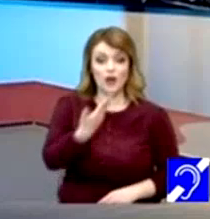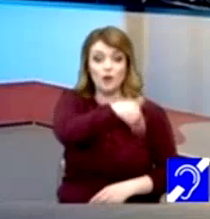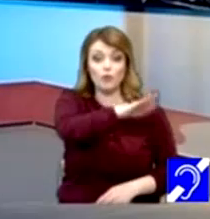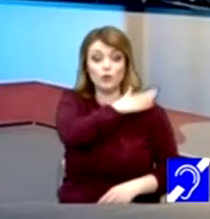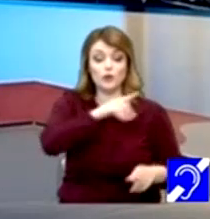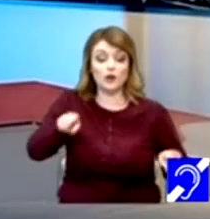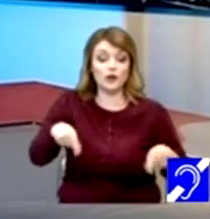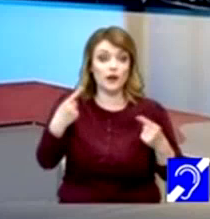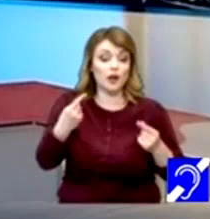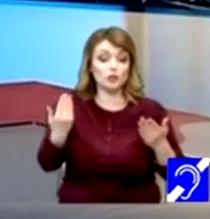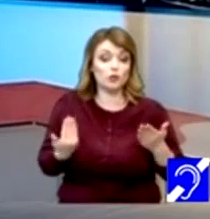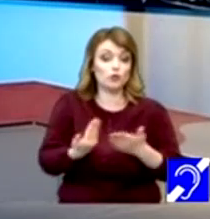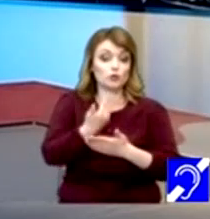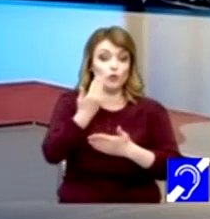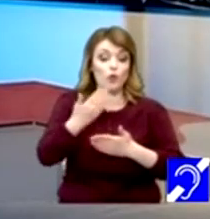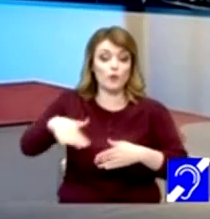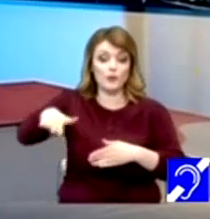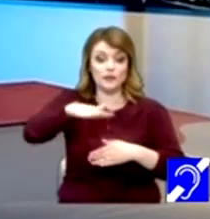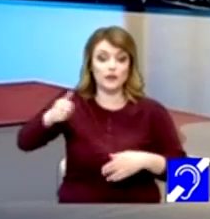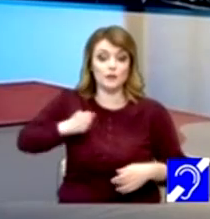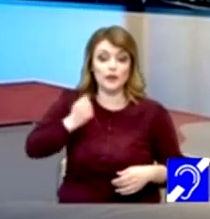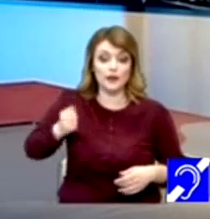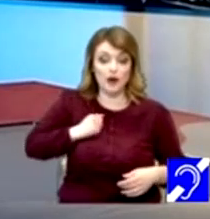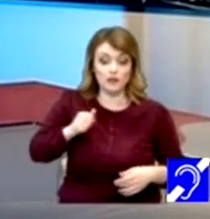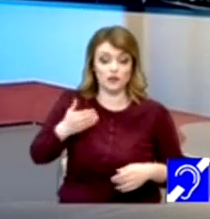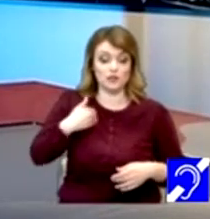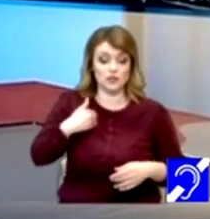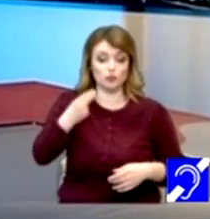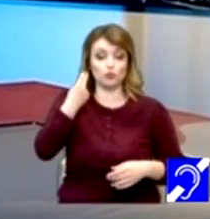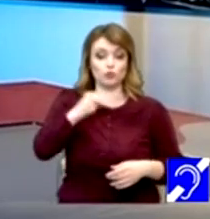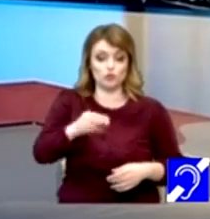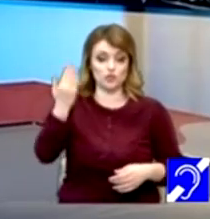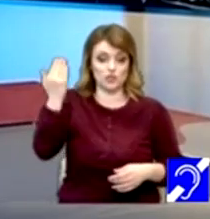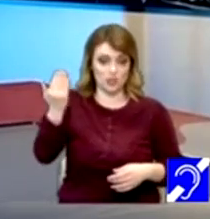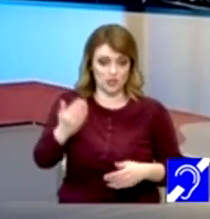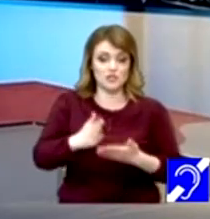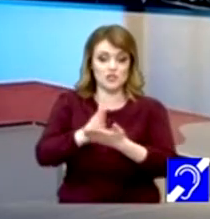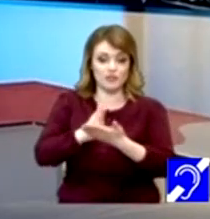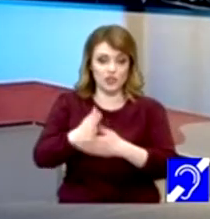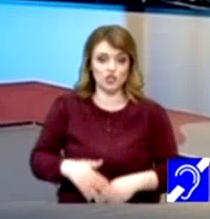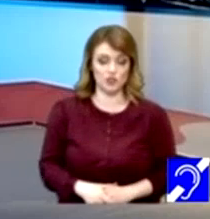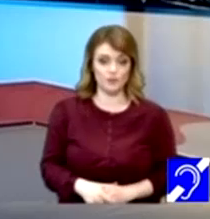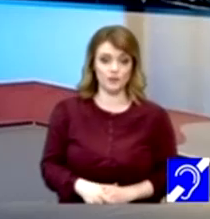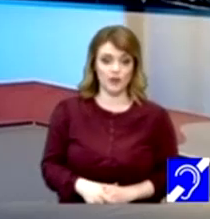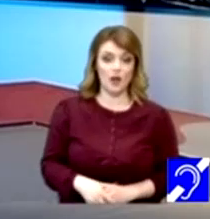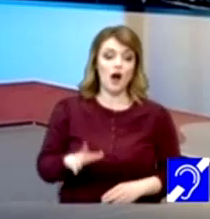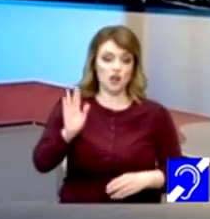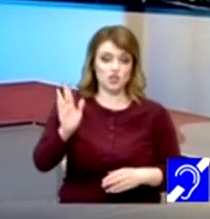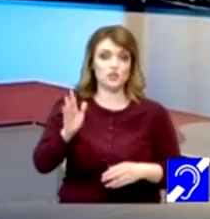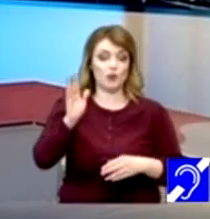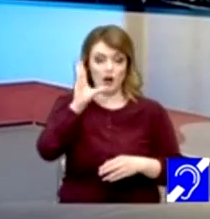Polonia a creat o nouă unitate militară care va întări flancul estic al Alianței Nord-Atlantice. O divizie mecanizată va